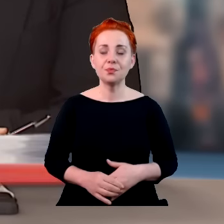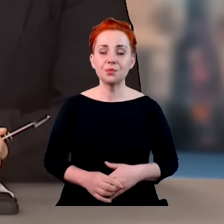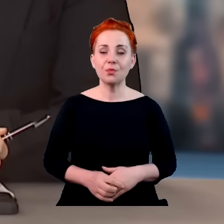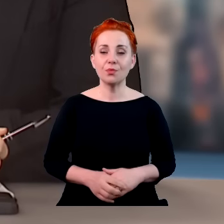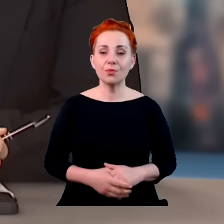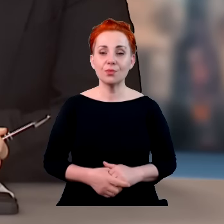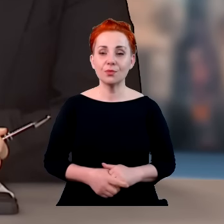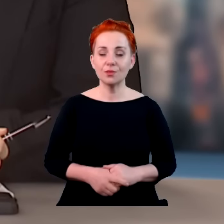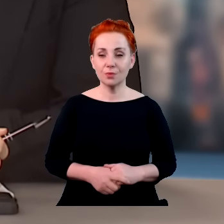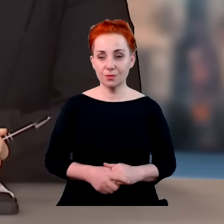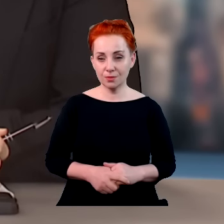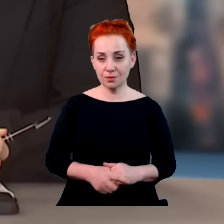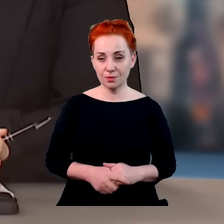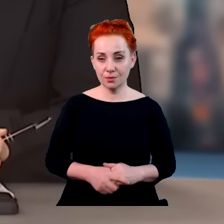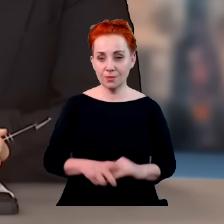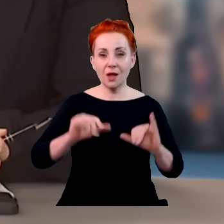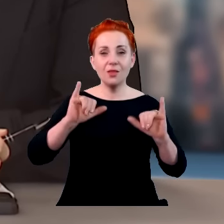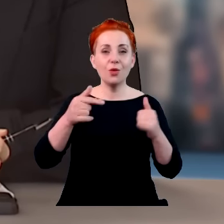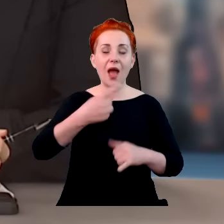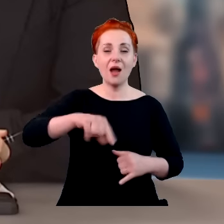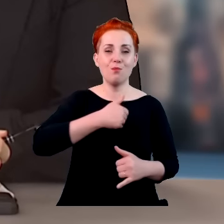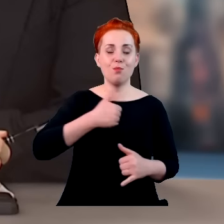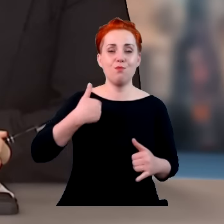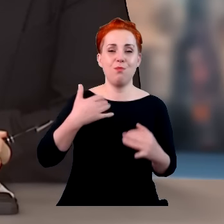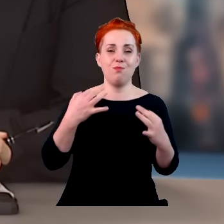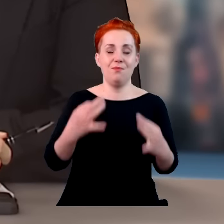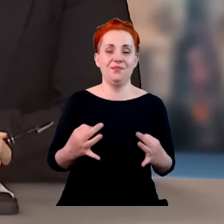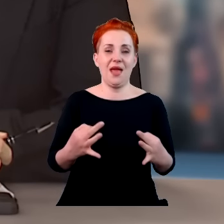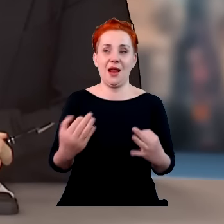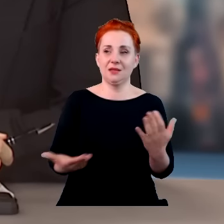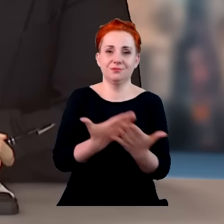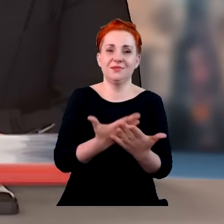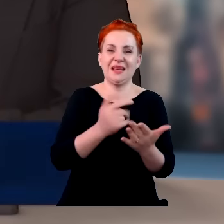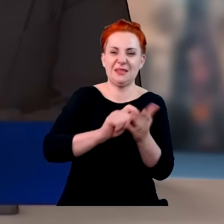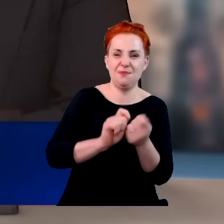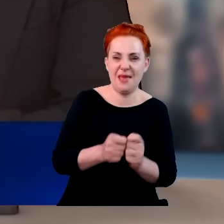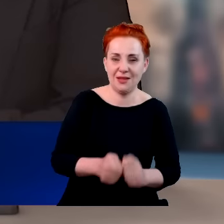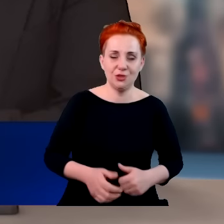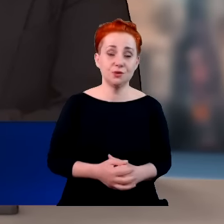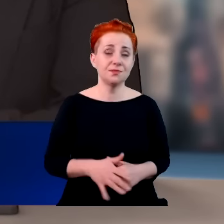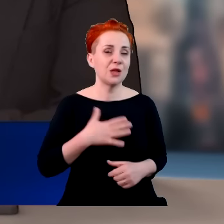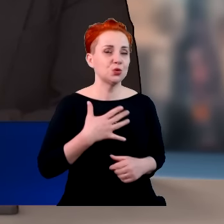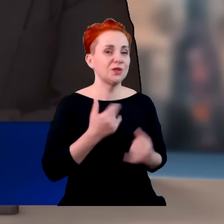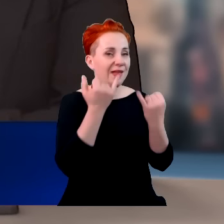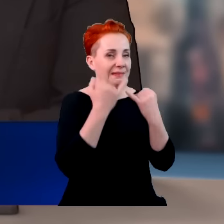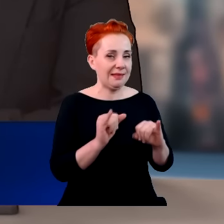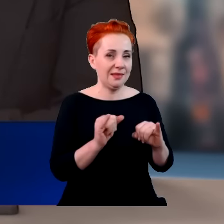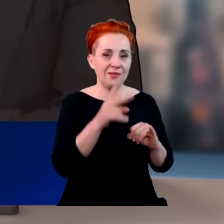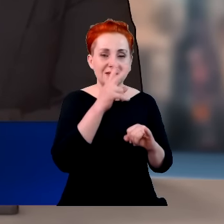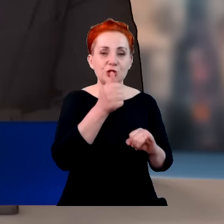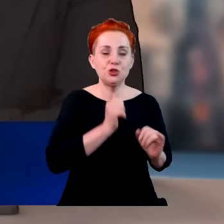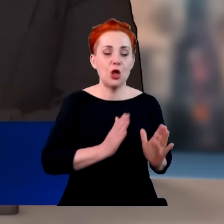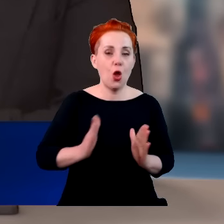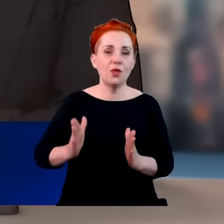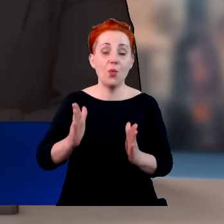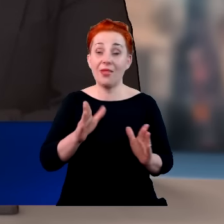spacyfikować te protesty myślę, że w Polsce. Nadzieja to raczej jest w czymś innym, że w tym, że widać, że ten monolit Zielonego Ładu już się kruszy na